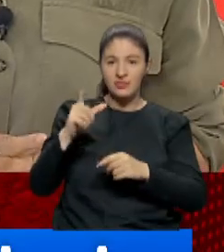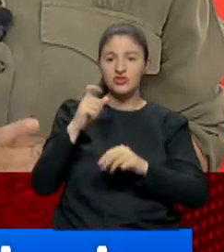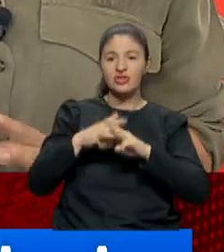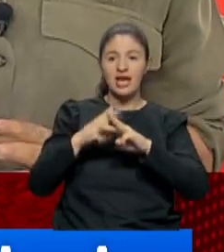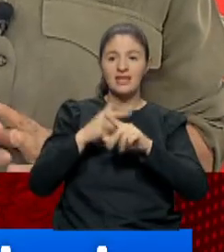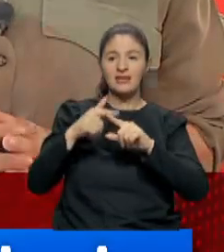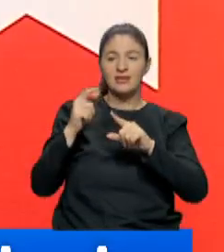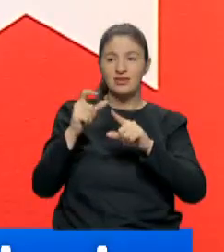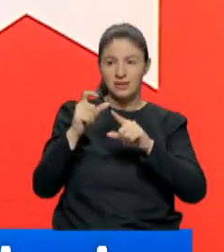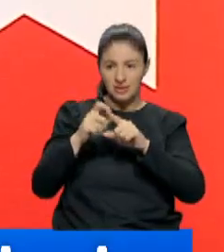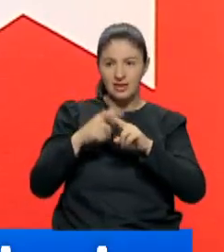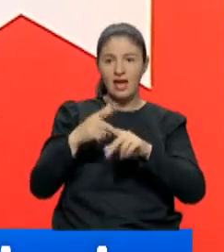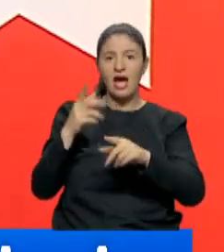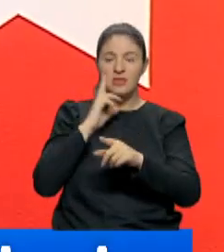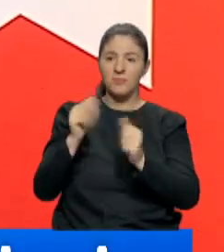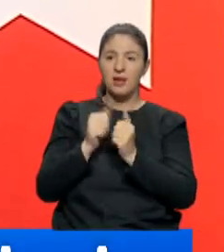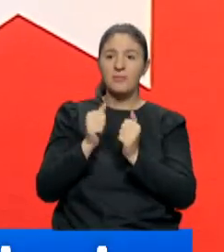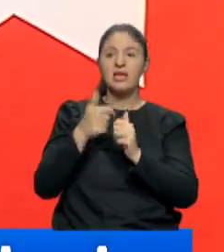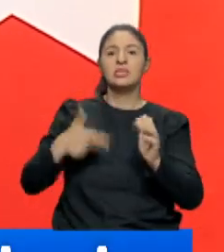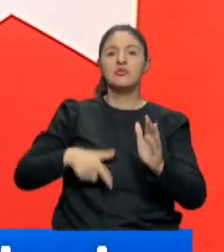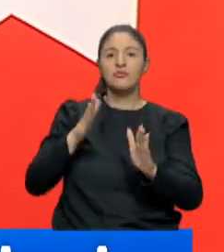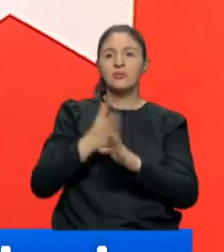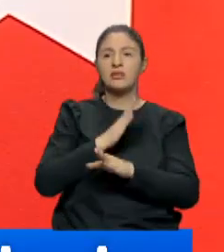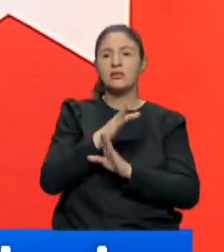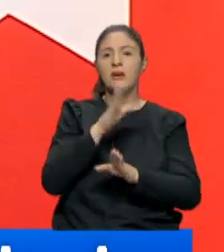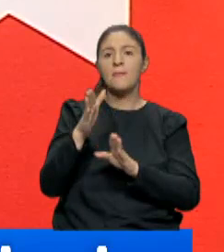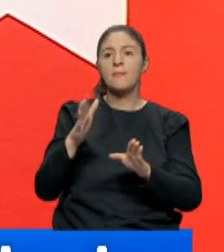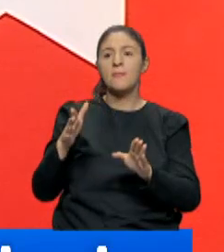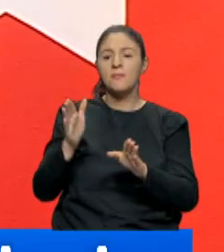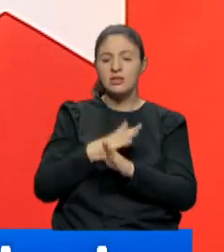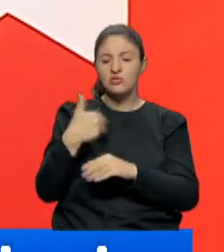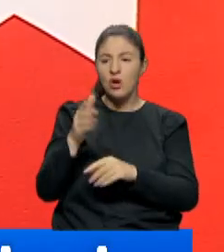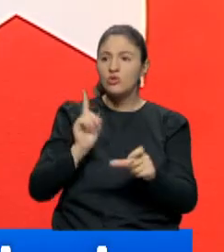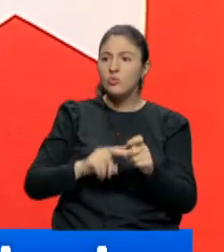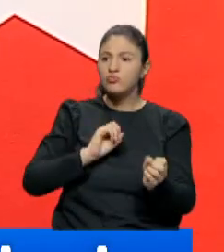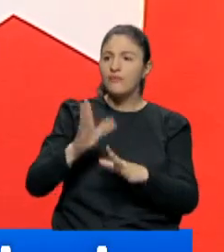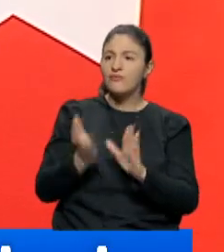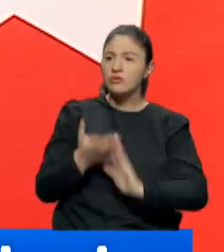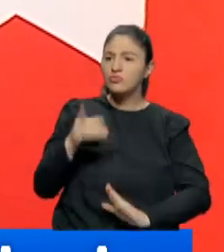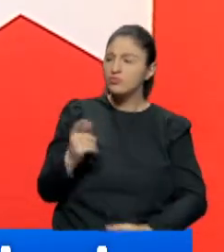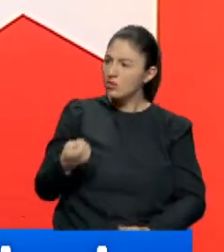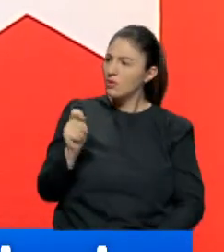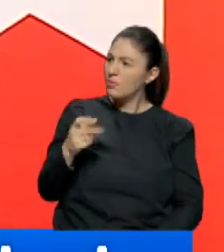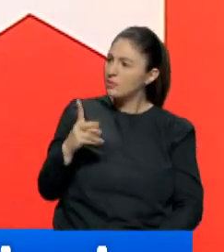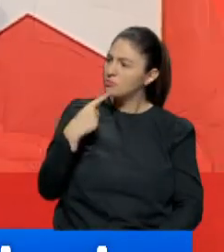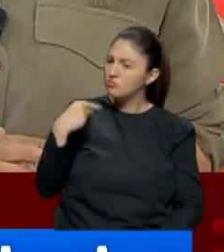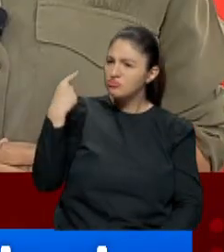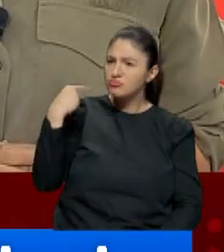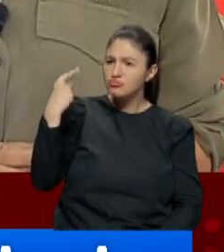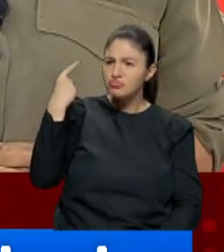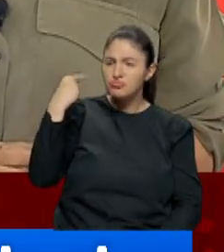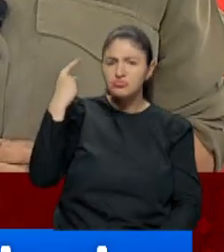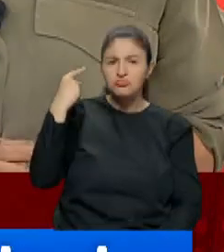birlikte biz İzmir'de pazarlara dolaşırken çok fazla orada pazar sonrası atıkları çok farketmişti kabına için çalışma yapabiliriz diye